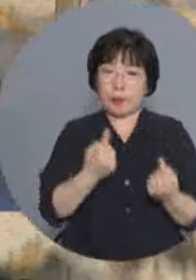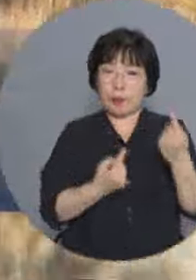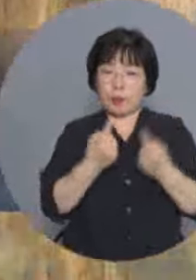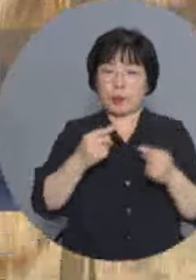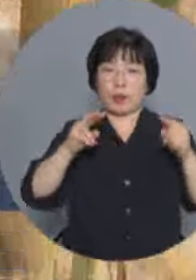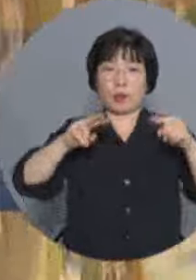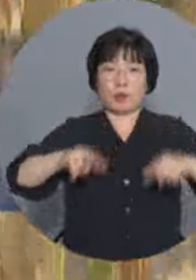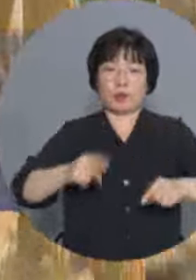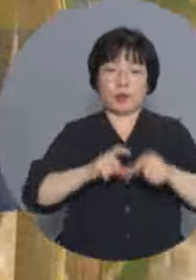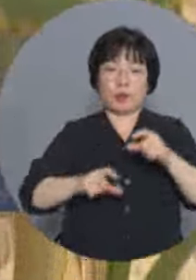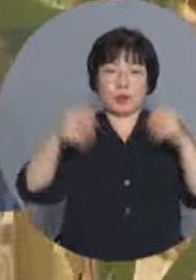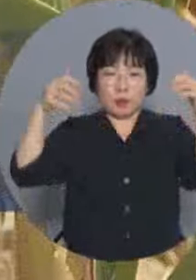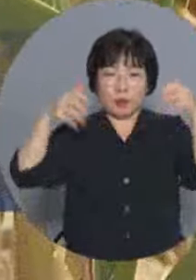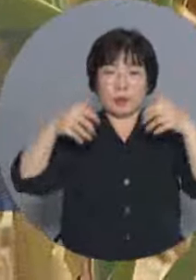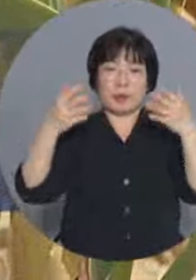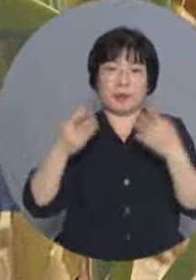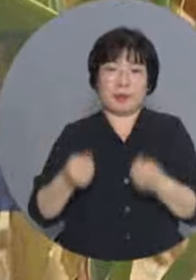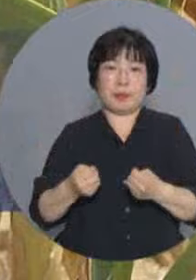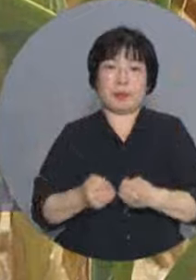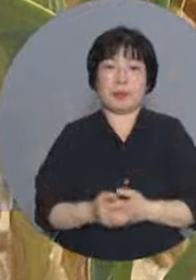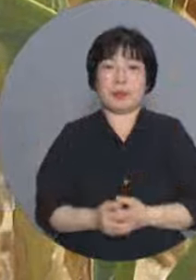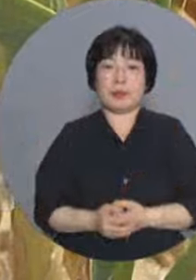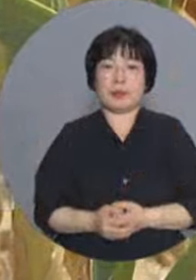2배 정도 강수일수가 많았습니다.